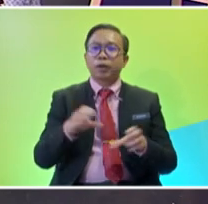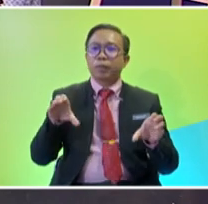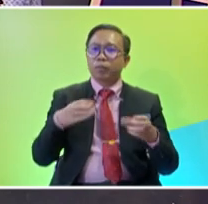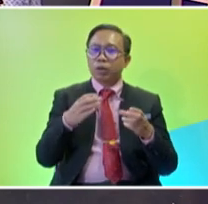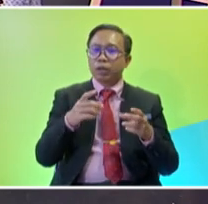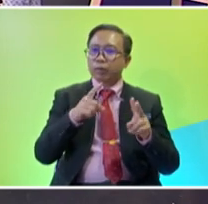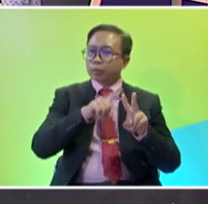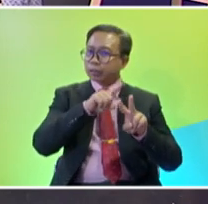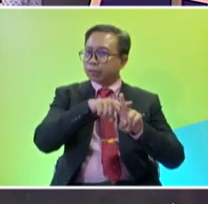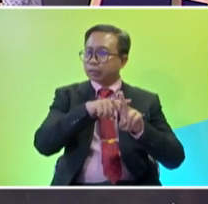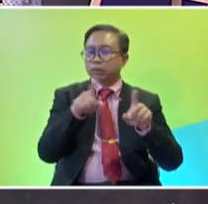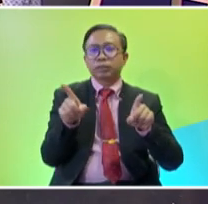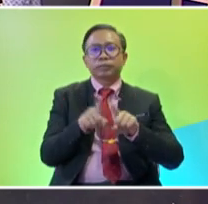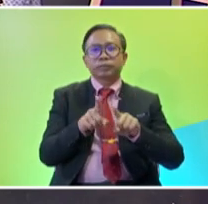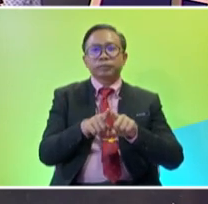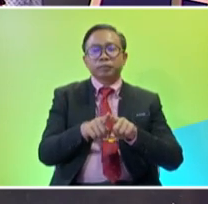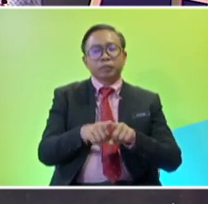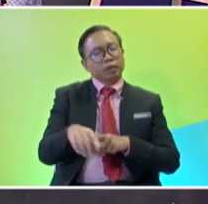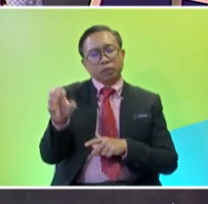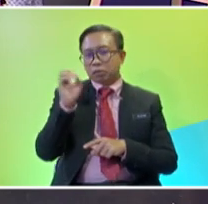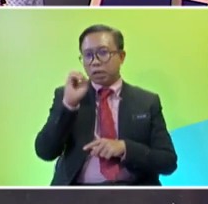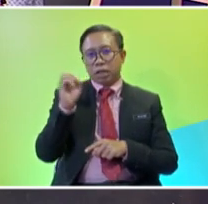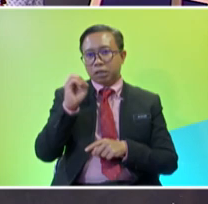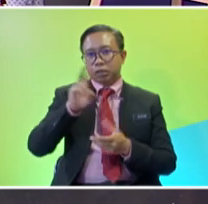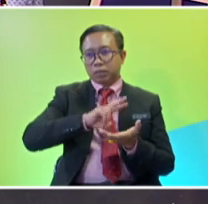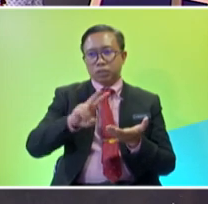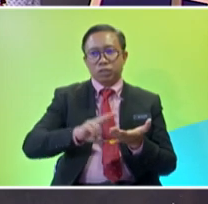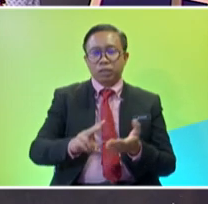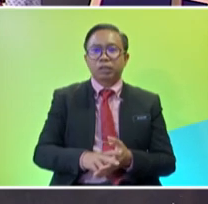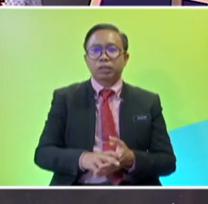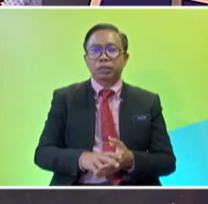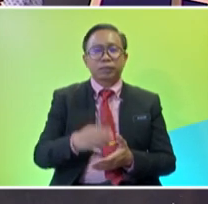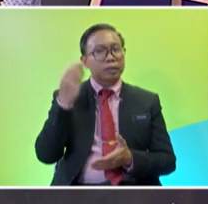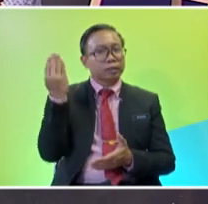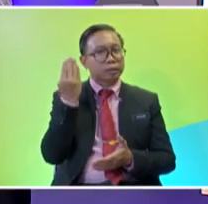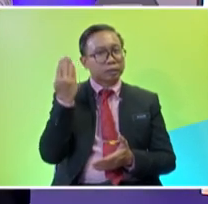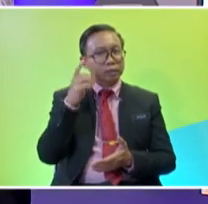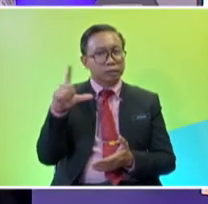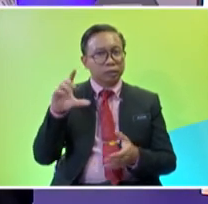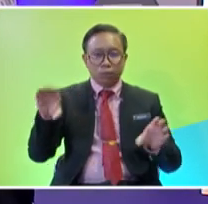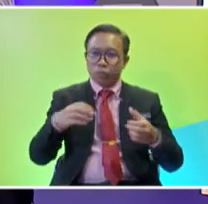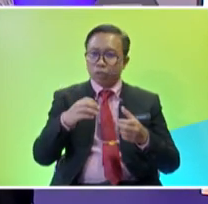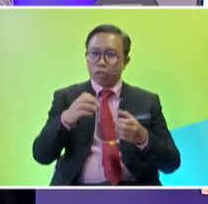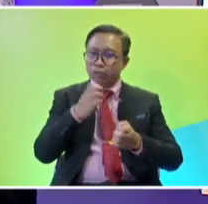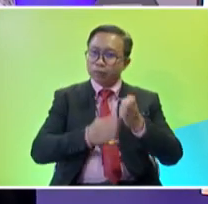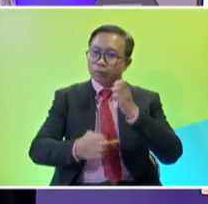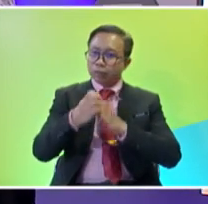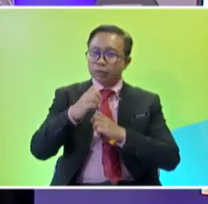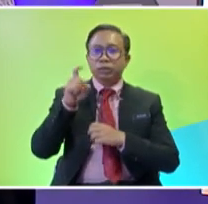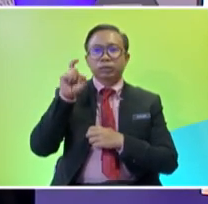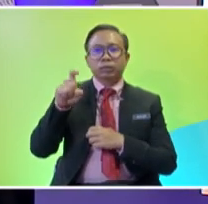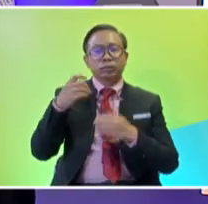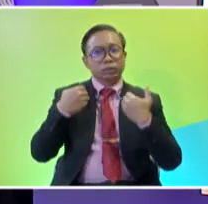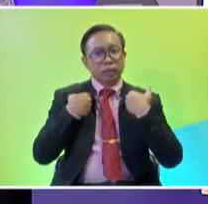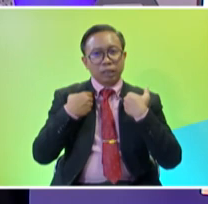pasangan yang sama memang tak akan dapat bacaan jadi biasalah bila kita buat eksperimen kita pelukan